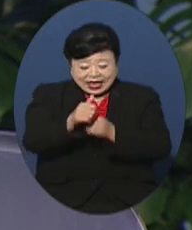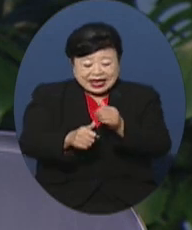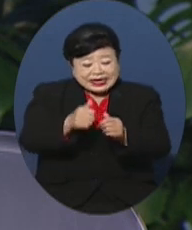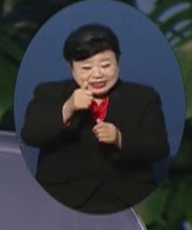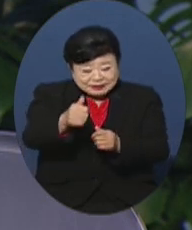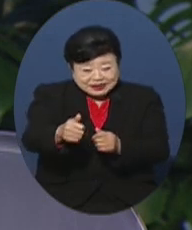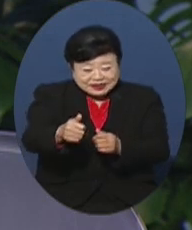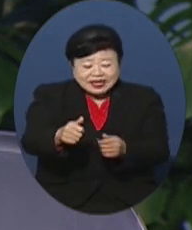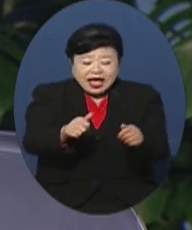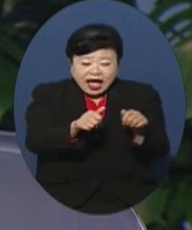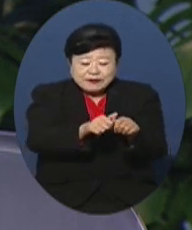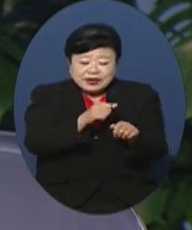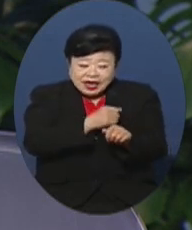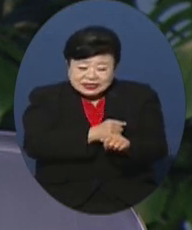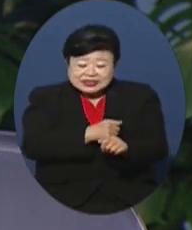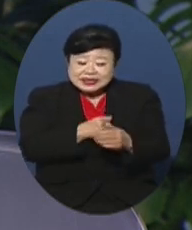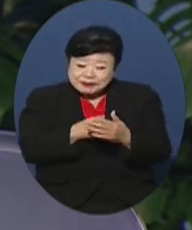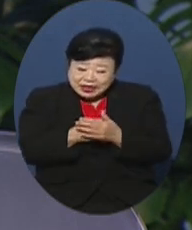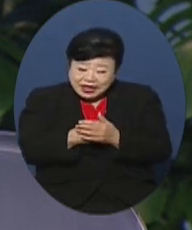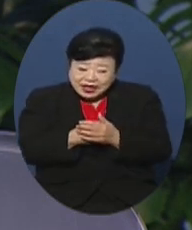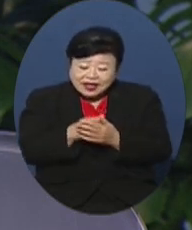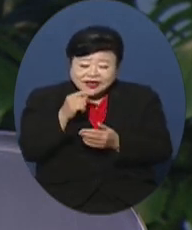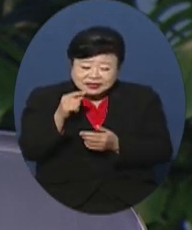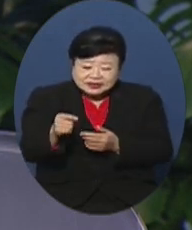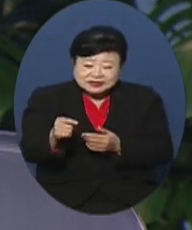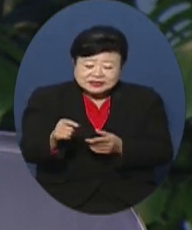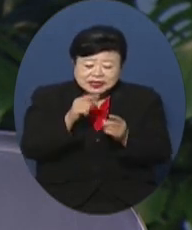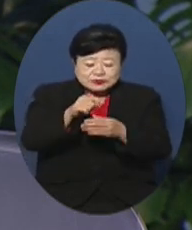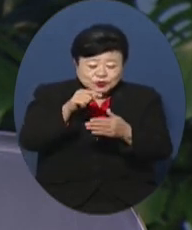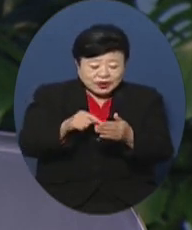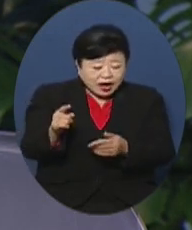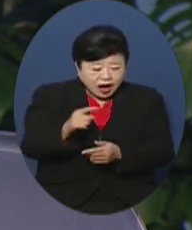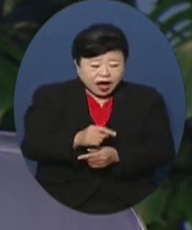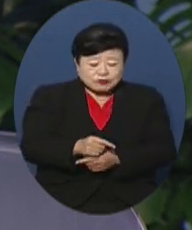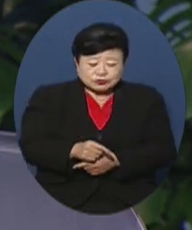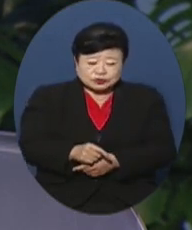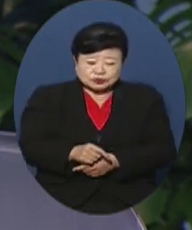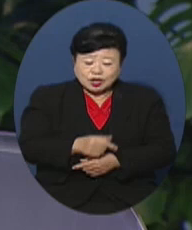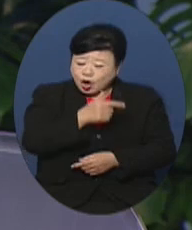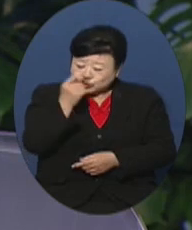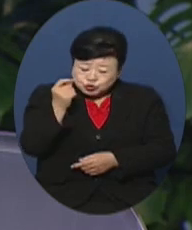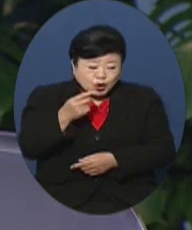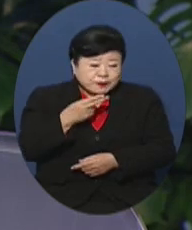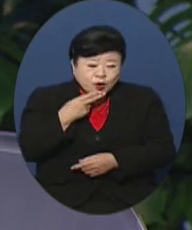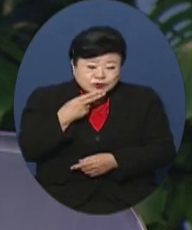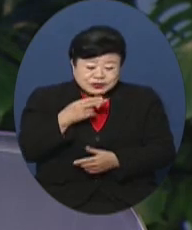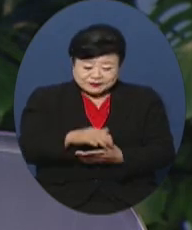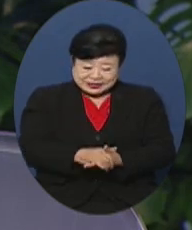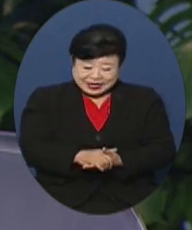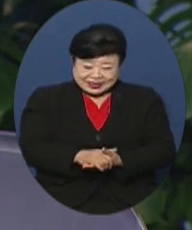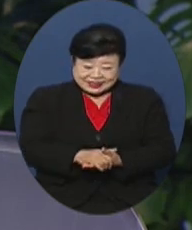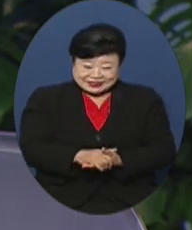하나님이 함께 하셨기 때문에 그들의 삶에 아무런 부족함이 없었다는 것입니다.